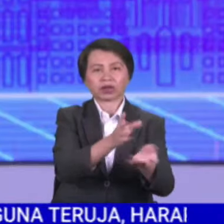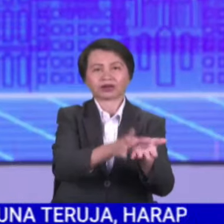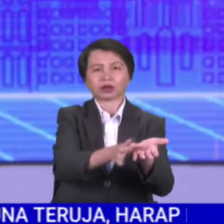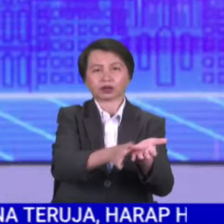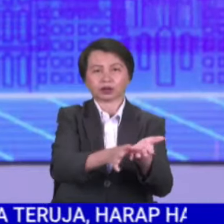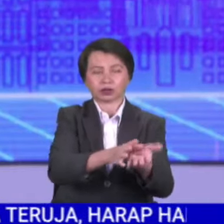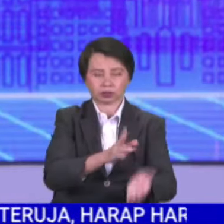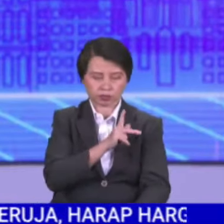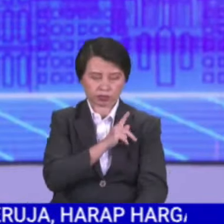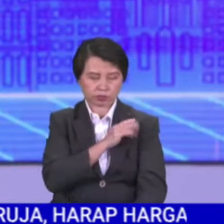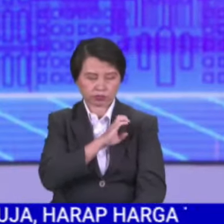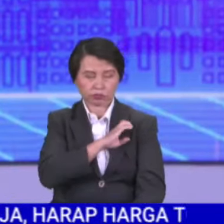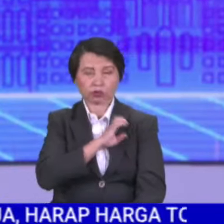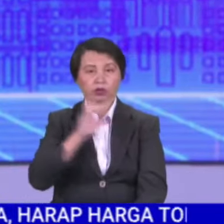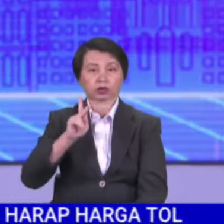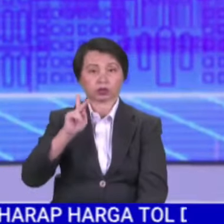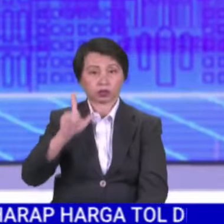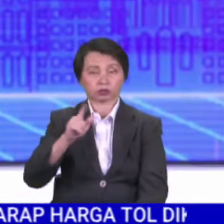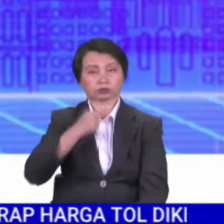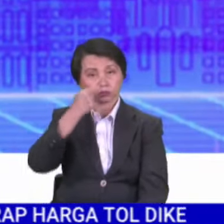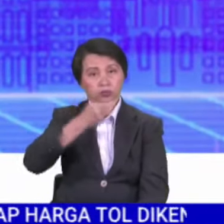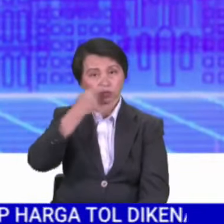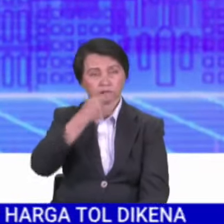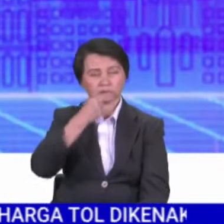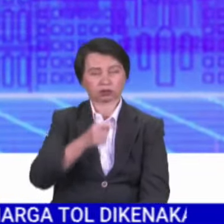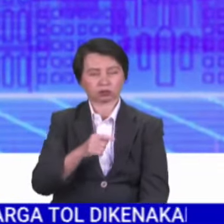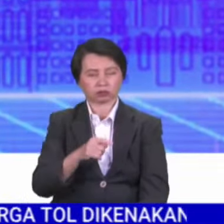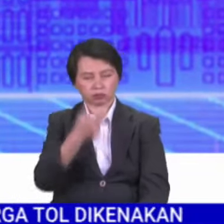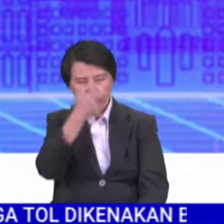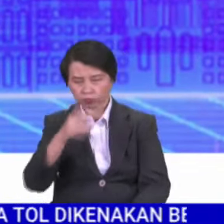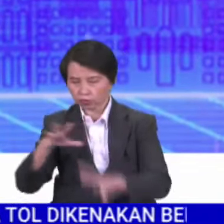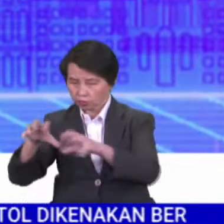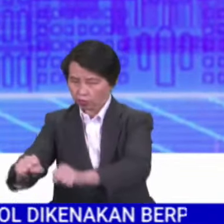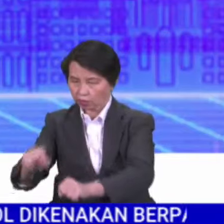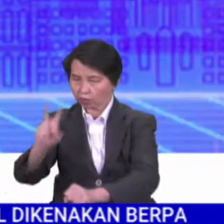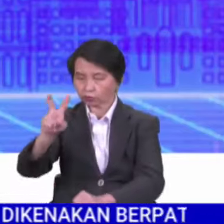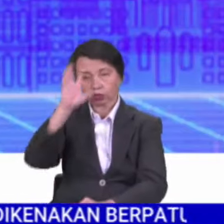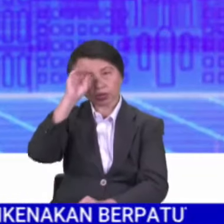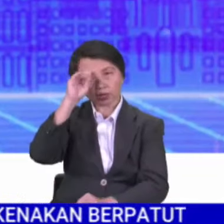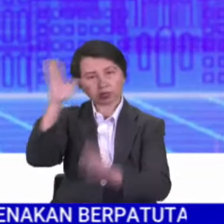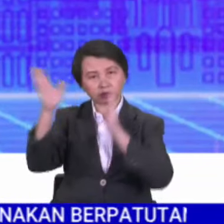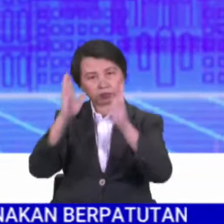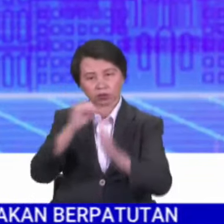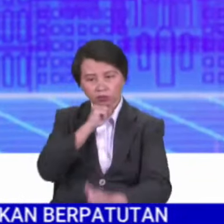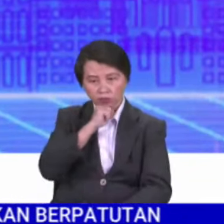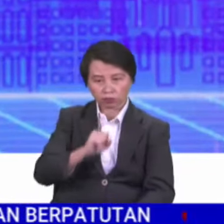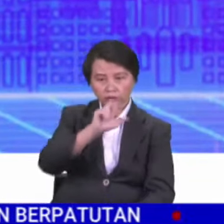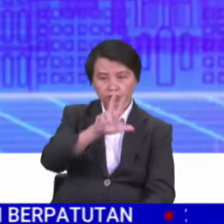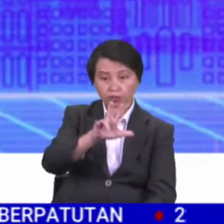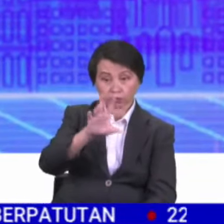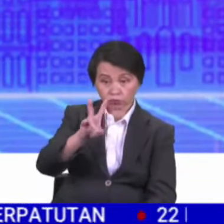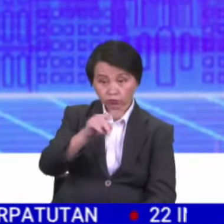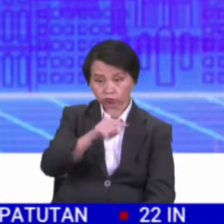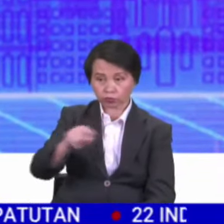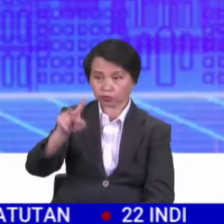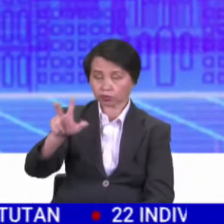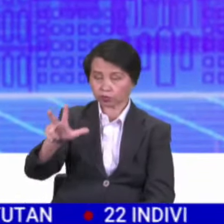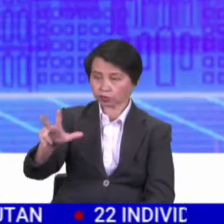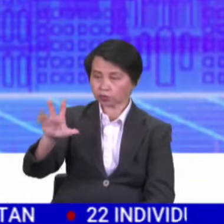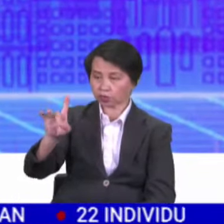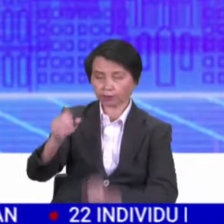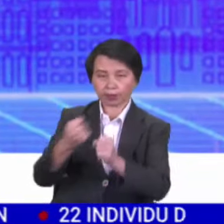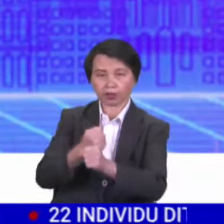Ketua Polis Kuala Lumpur, Dato' Azmi Abu Kasim berkata, ia susulan penahanan dua lelaki tempatan berusia 37 dan 38